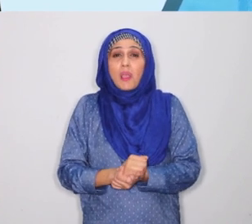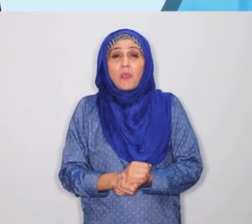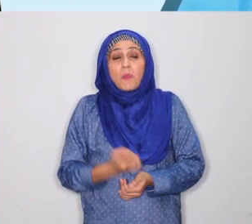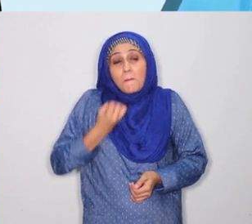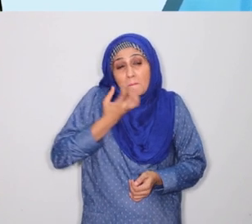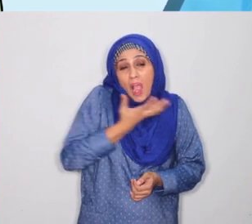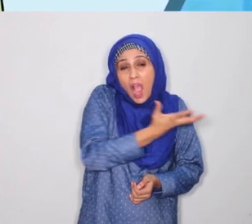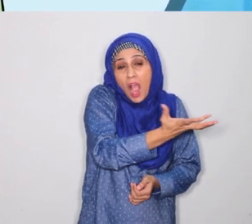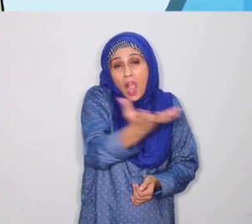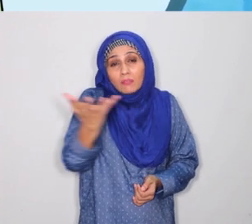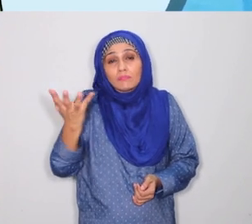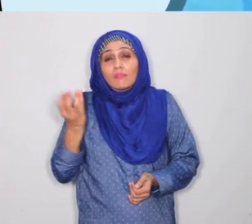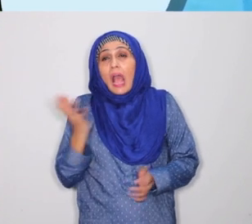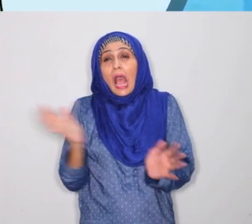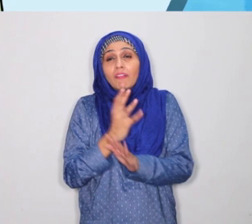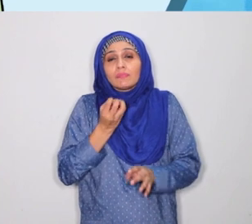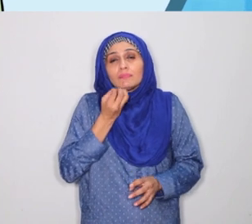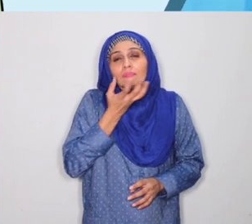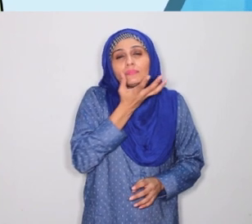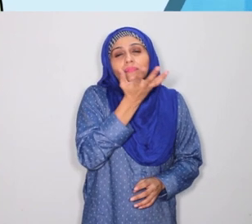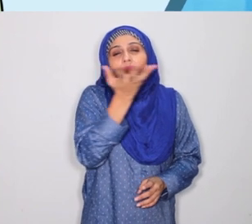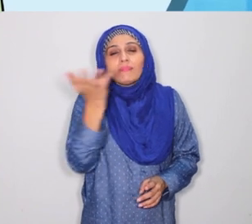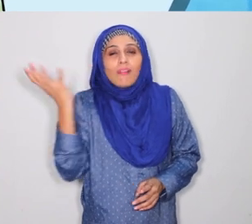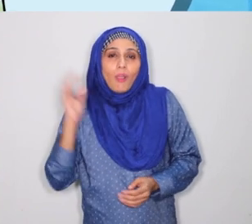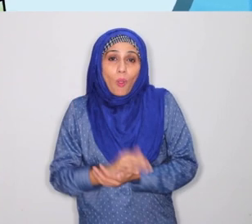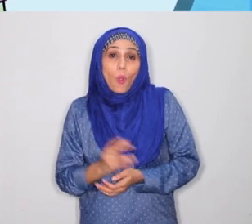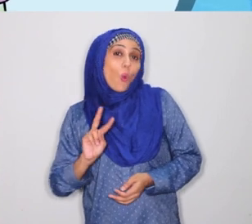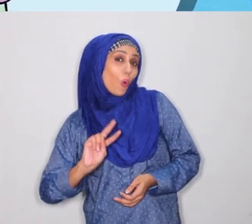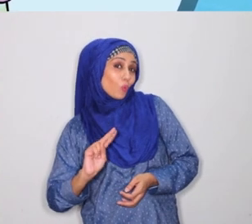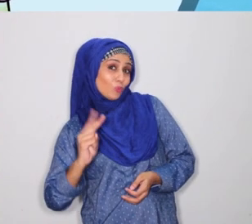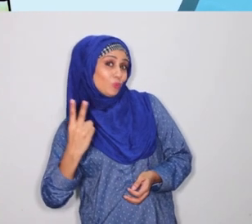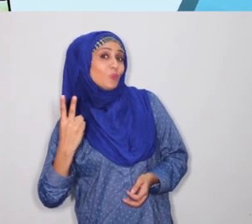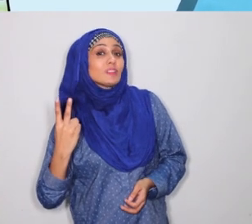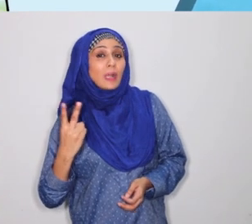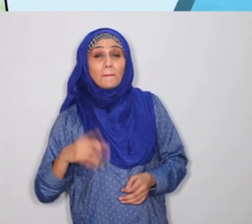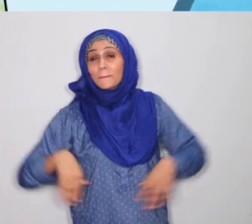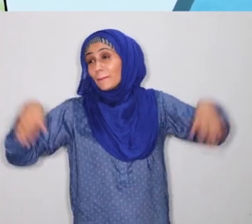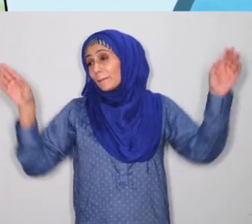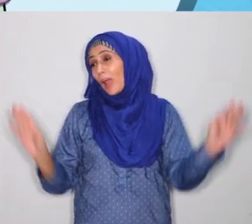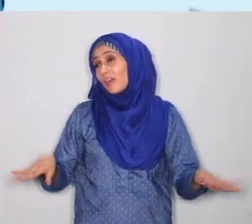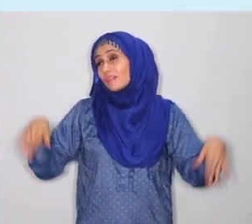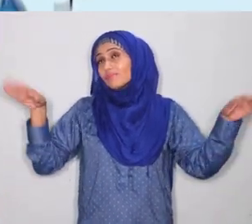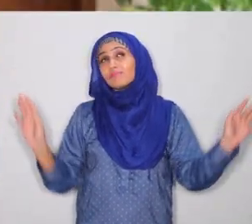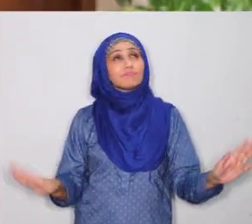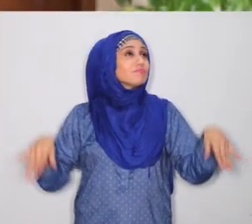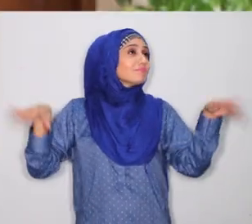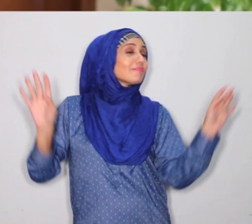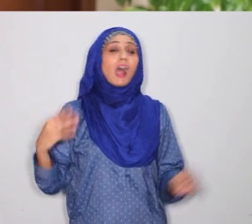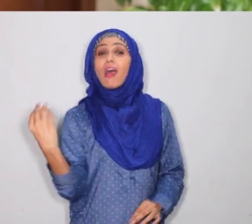बागात महकते हैं और परिंदे उड़ते हैं।